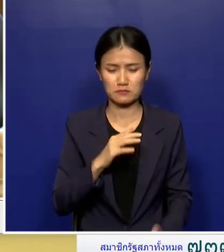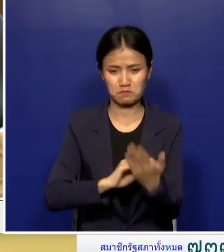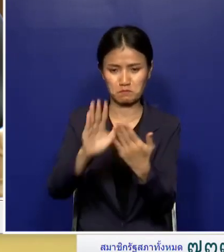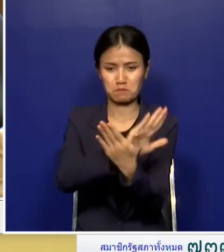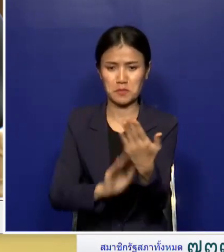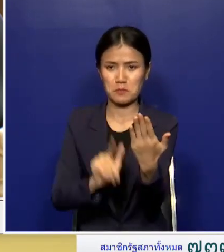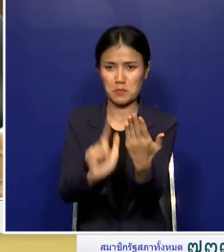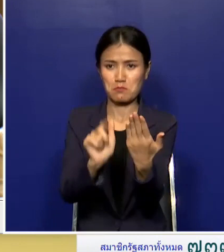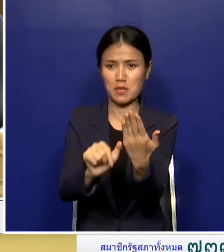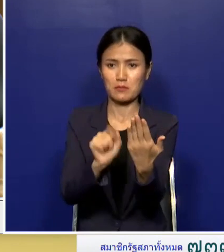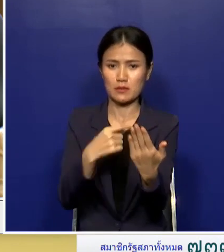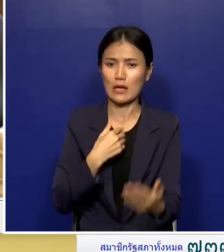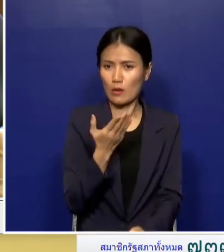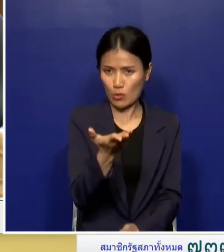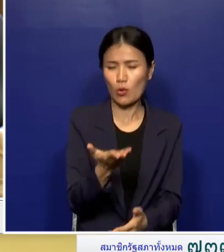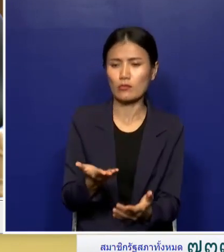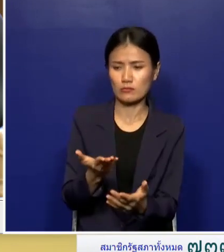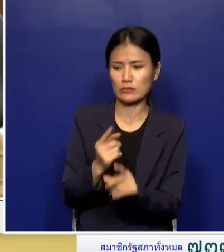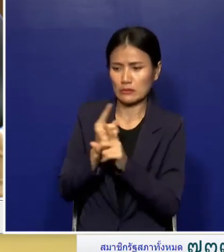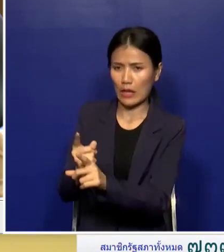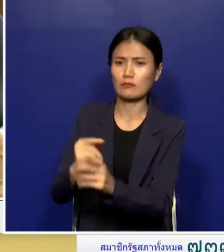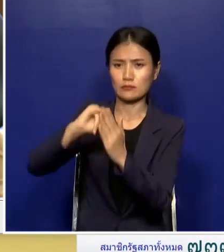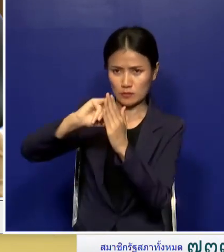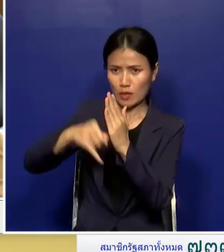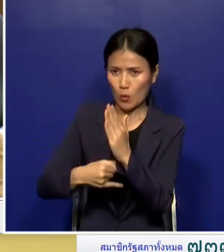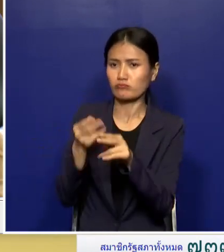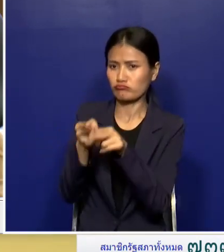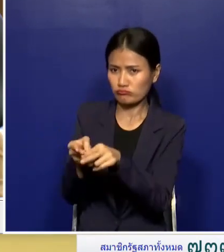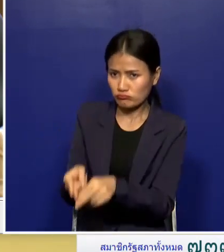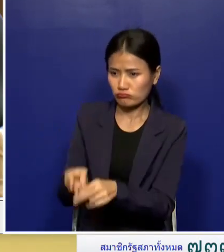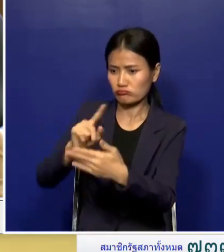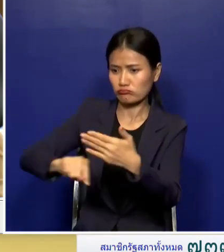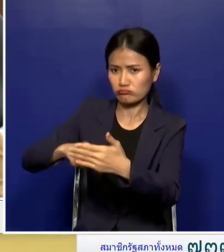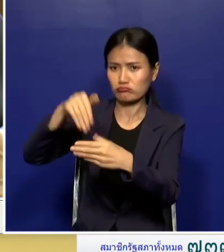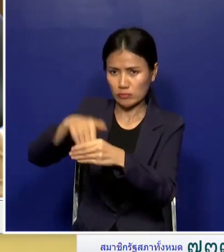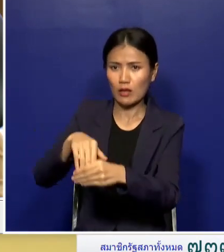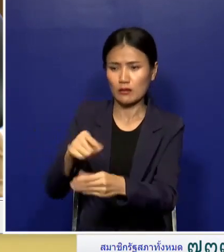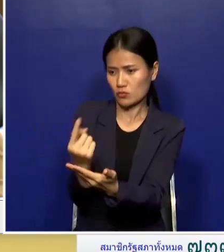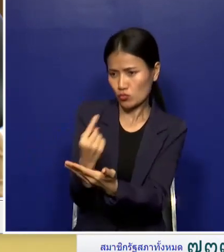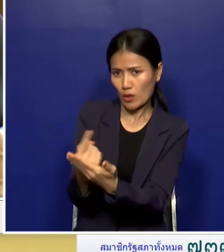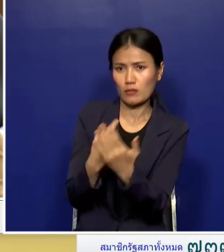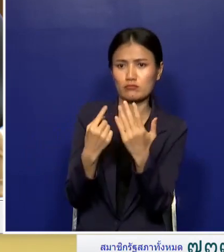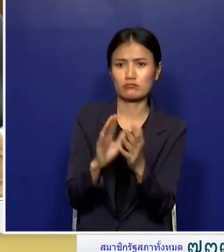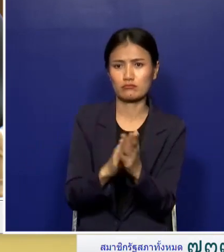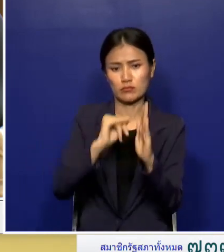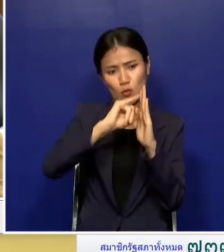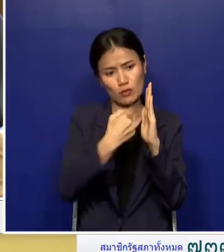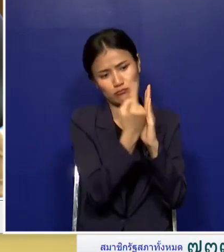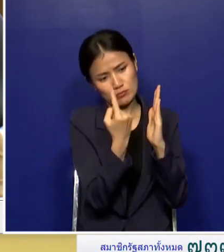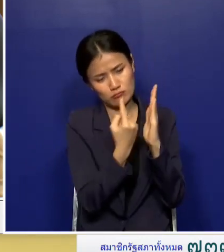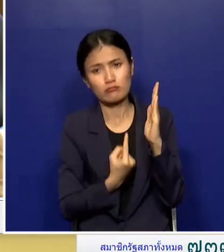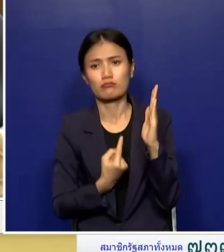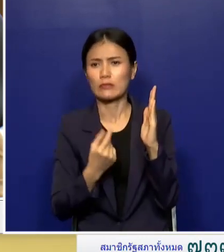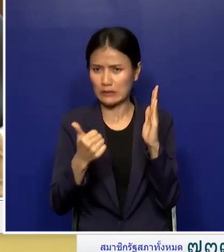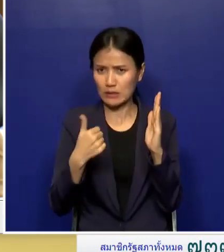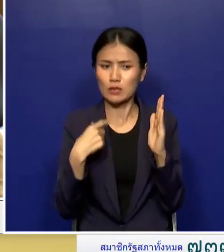จังหวัดดีกว่าครับเขตจังหวัดยังไงก็คงจะดีกว่าเขตเล็กนะครับท่านในความเห็นของท่านที่ต้องการประเทศเป็นเขตใหญ่เนี่